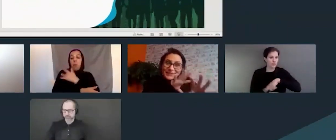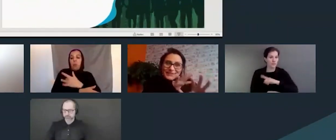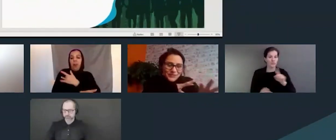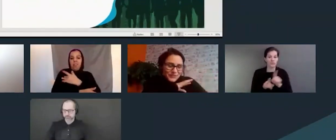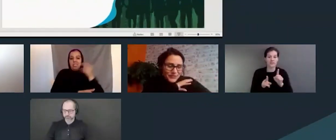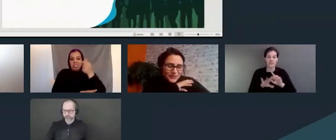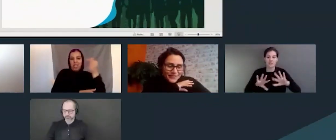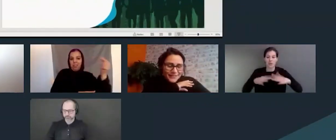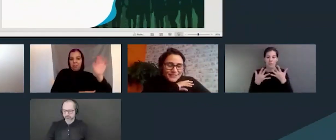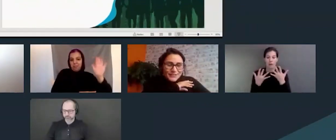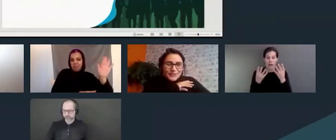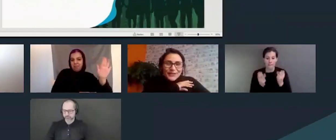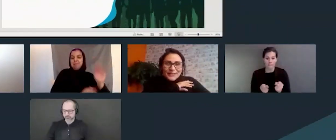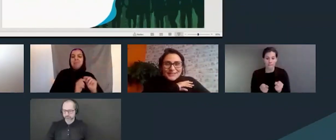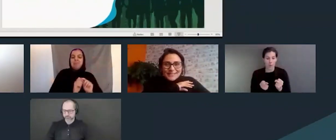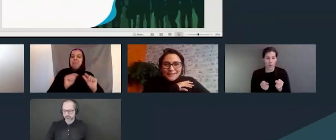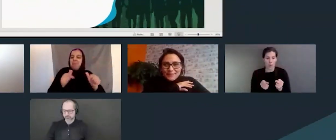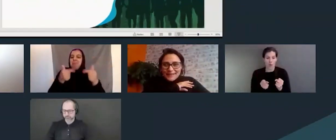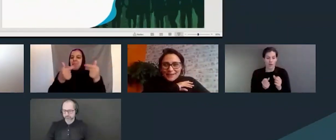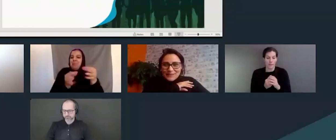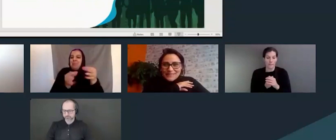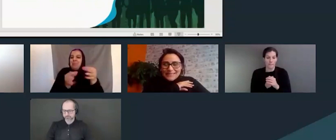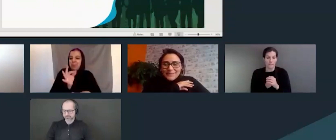pour être, en tout cas,